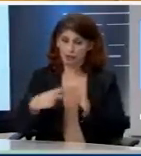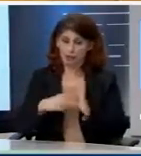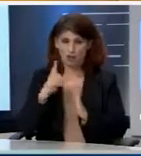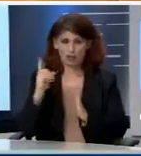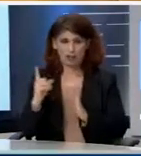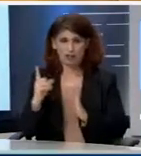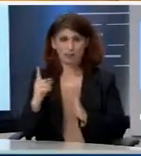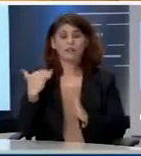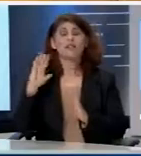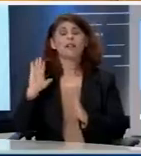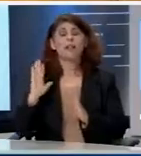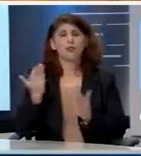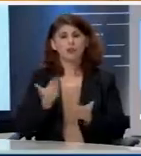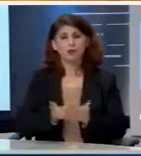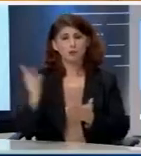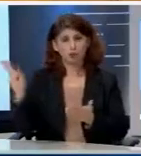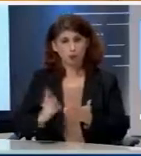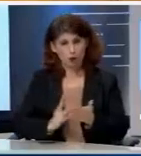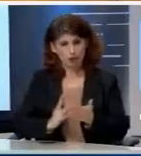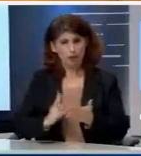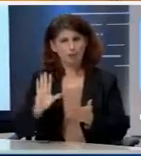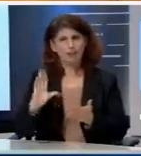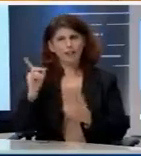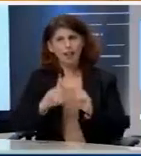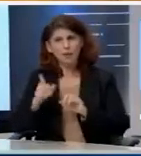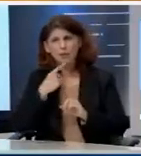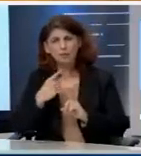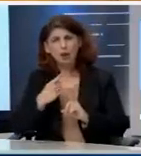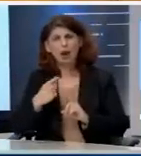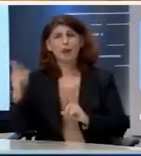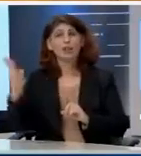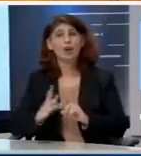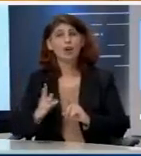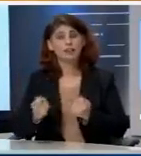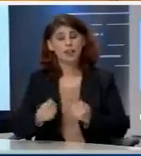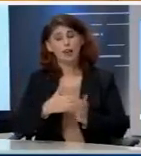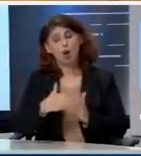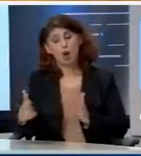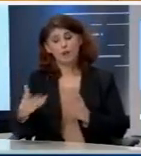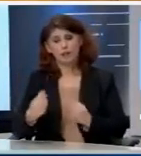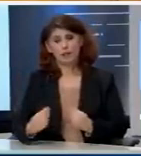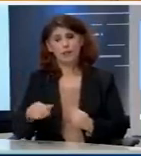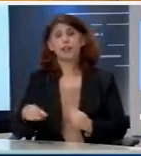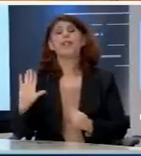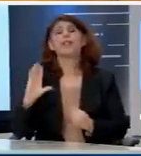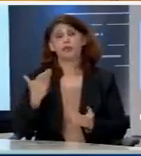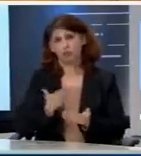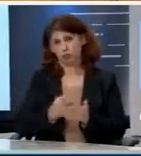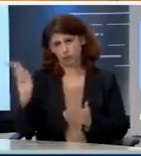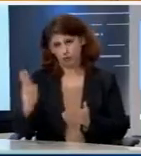2001 και δεν το ζητούσε η Τρόικα, γιατί άκουσα και μερικούς που λέγανε η Τρόικα έκανε όλα αυτά τα καλά. Εκεί λοιπόν